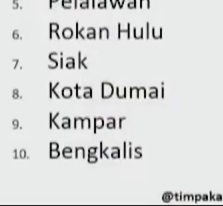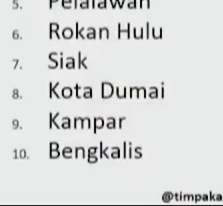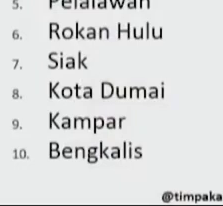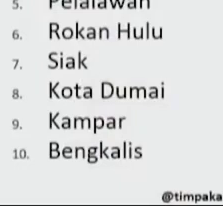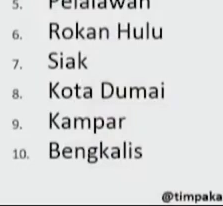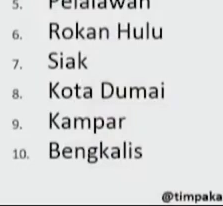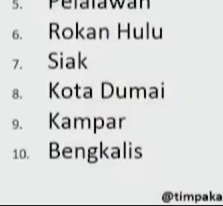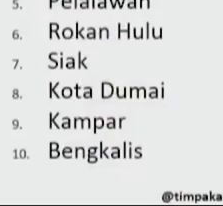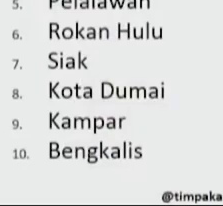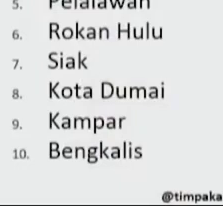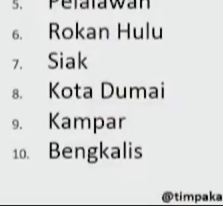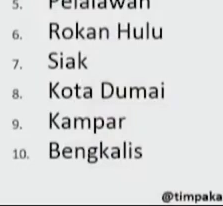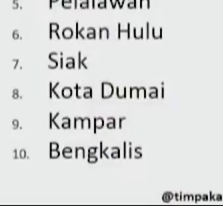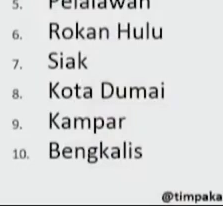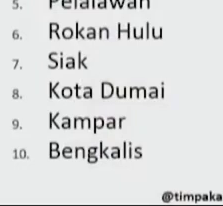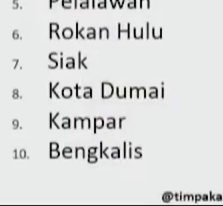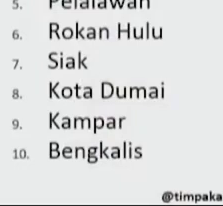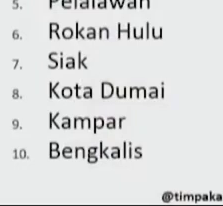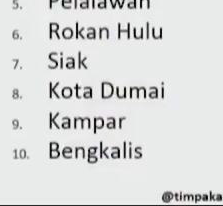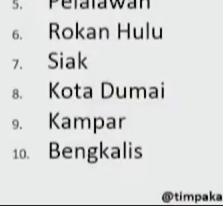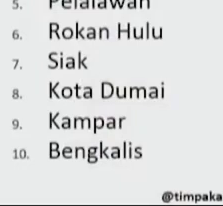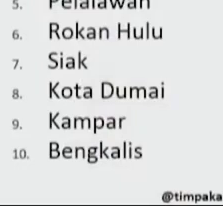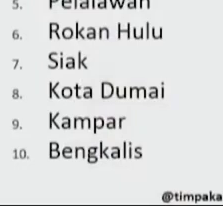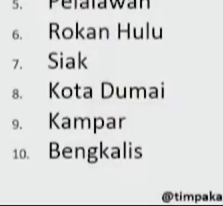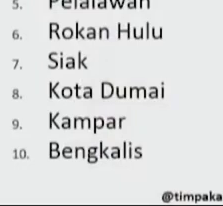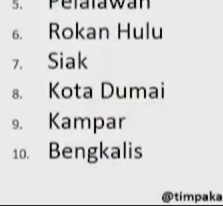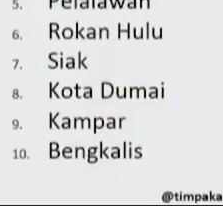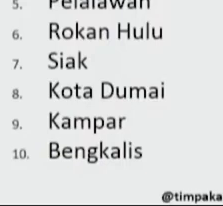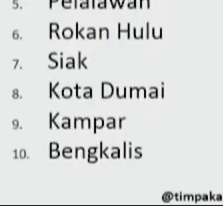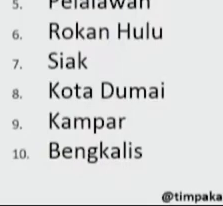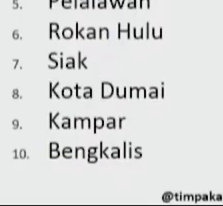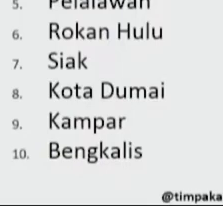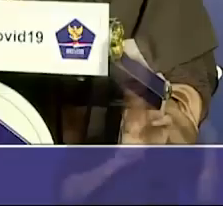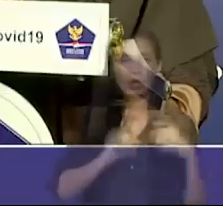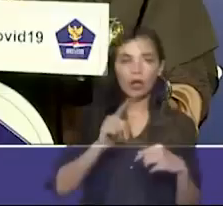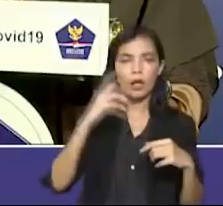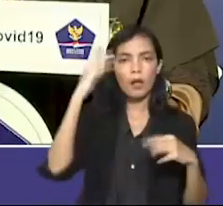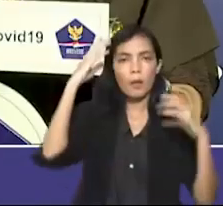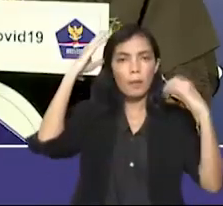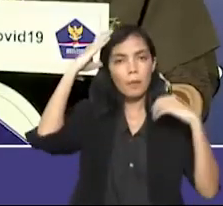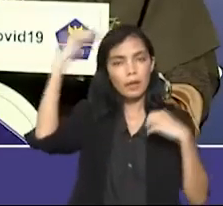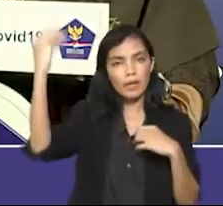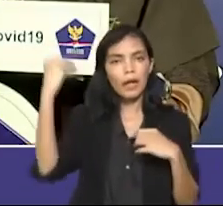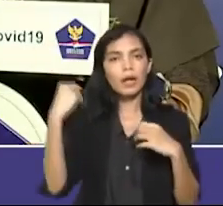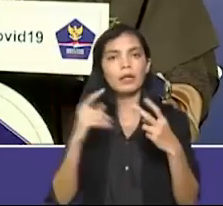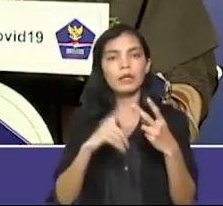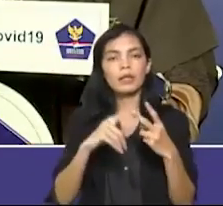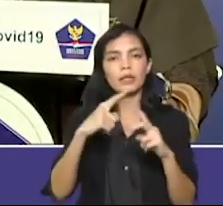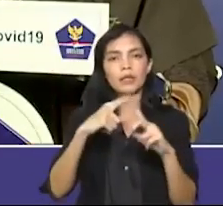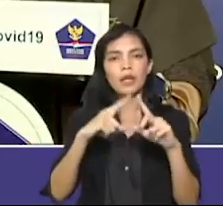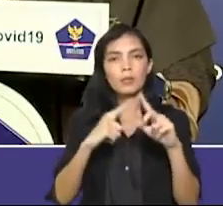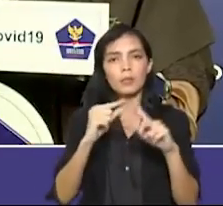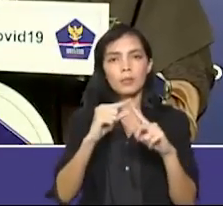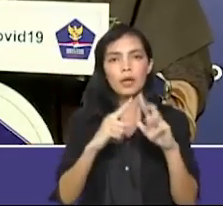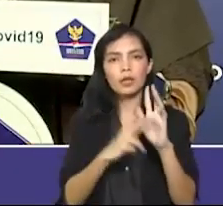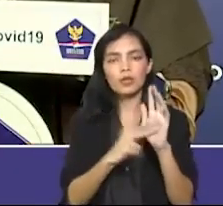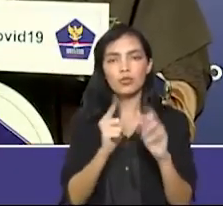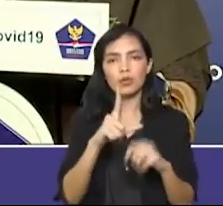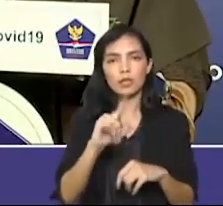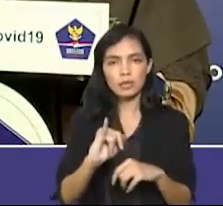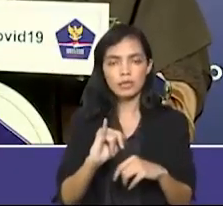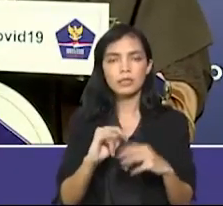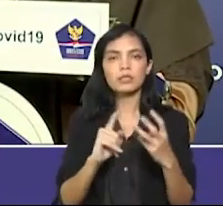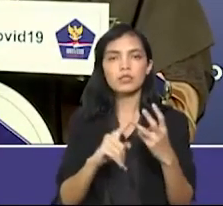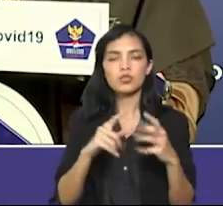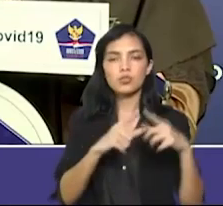Bener Meriah Provinsi Sumatera Utara Kota Padang Sidimpuan Tapanuli Utara Provinsi